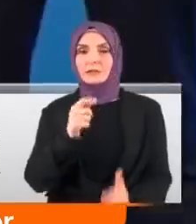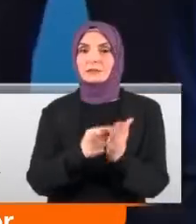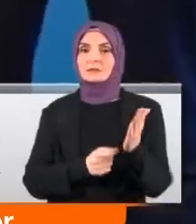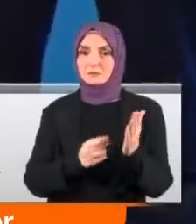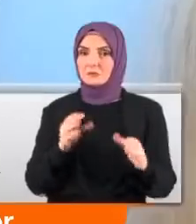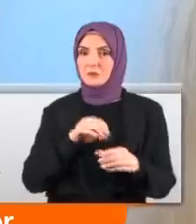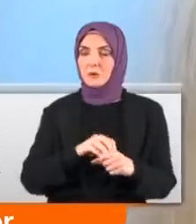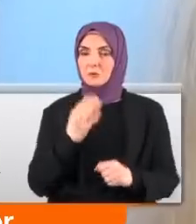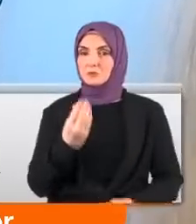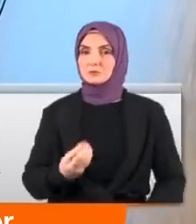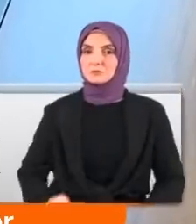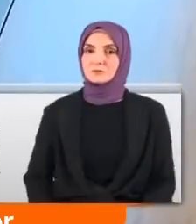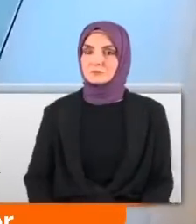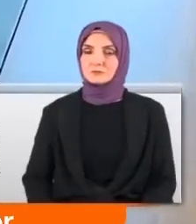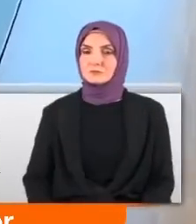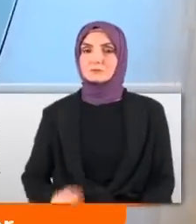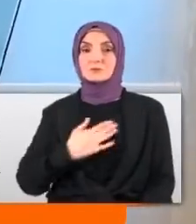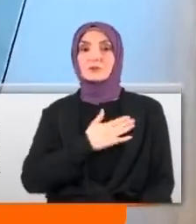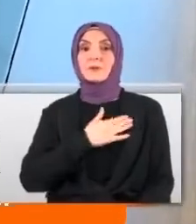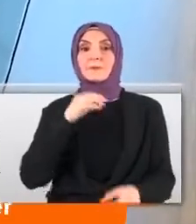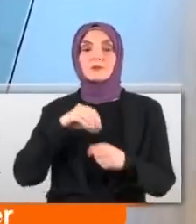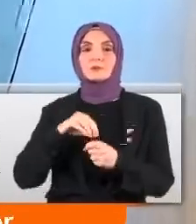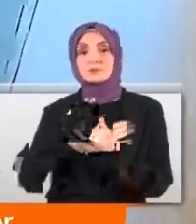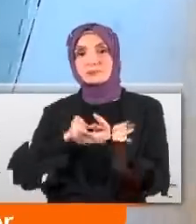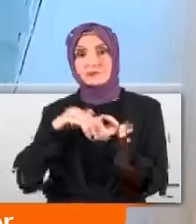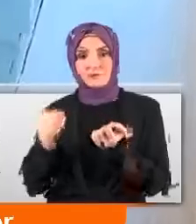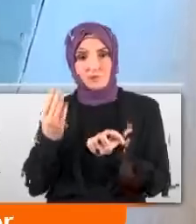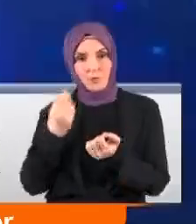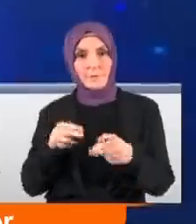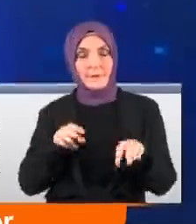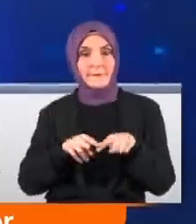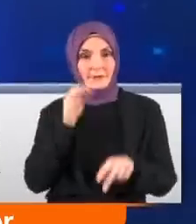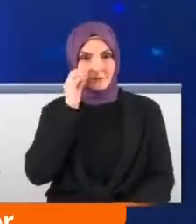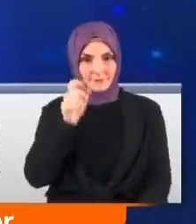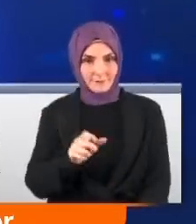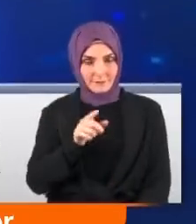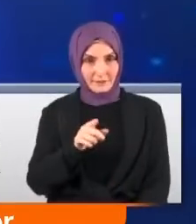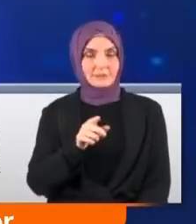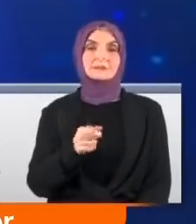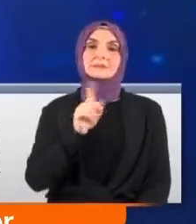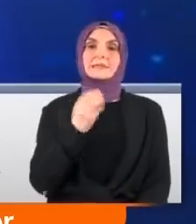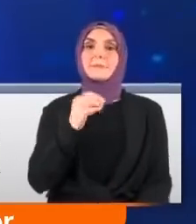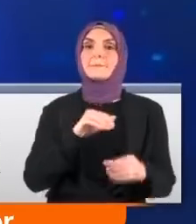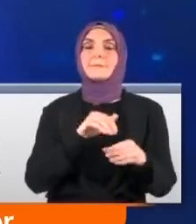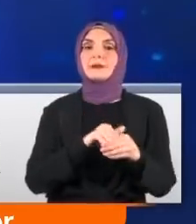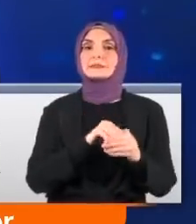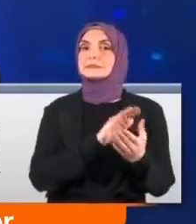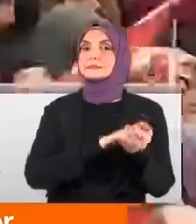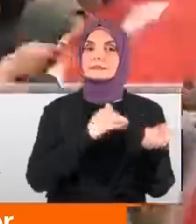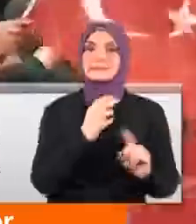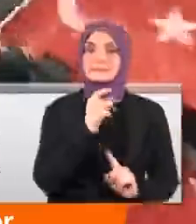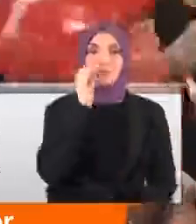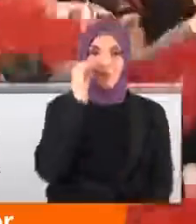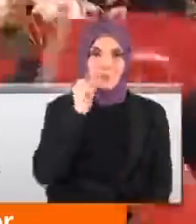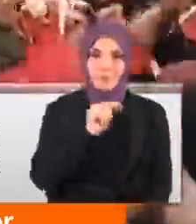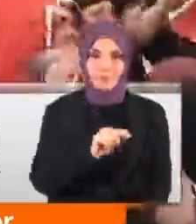çeken isimlerden. CHP'den istifa eden Mehmet Ali Çelebi ile İYİ Parti'den istifa eden İsmail Okta aday